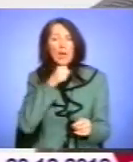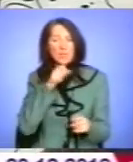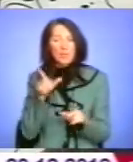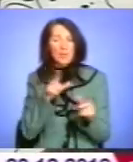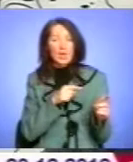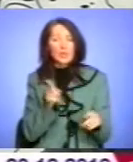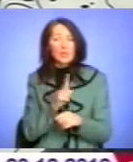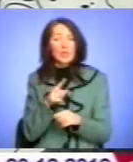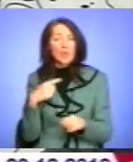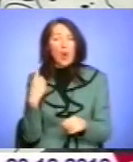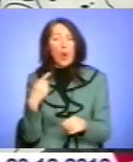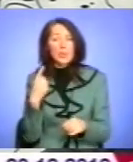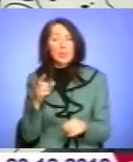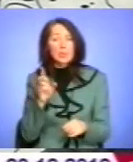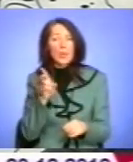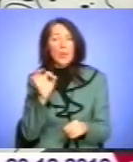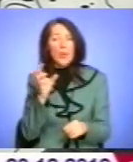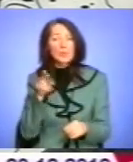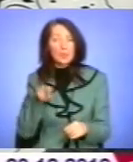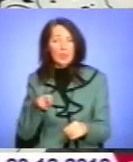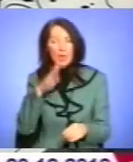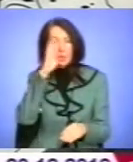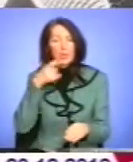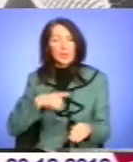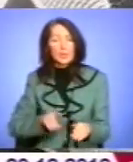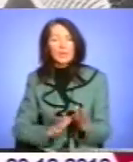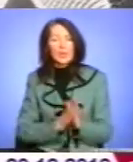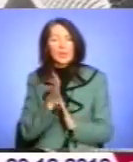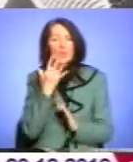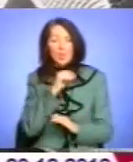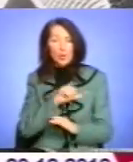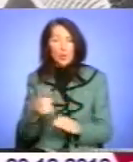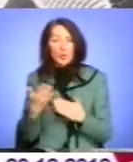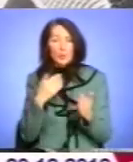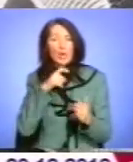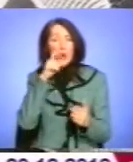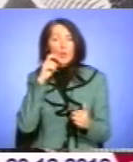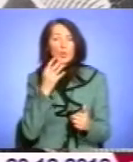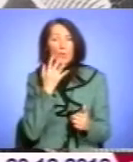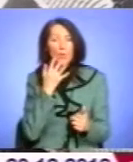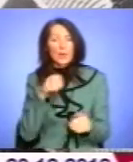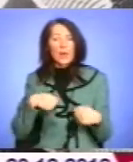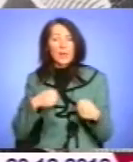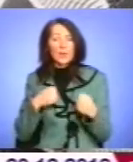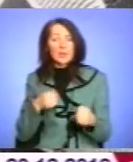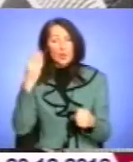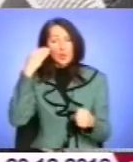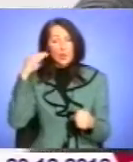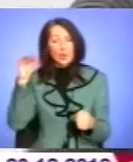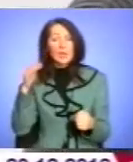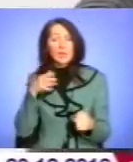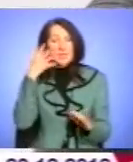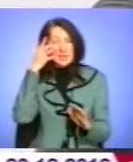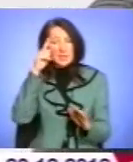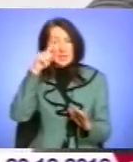Боснію. Незважаючи на те, що хлопець народився і виріс за кордоном, розмовляє українською, намагається вдосконалювати знання мови. Каже,